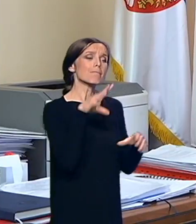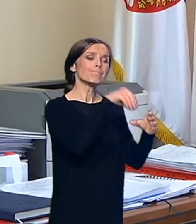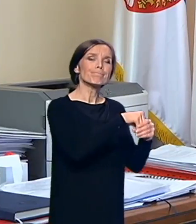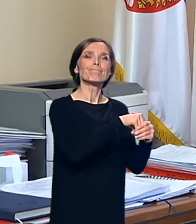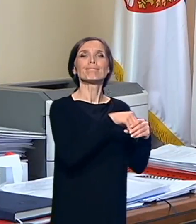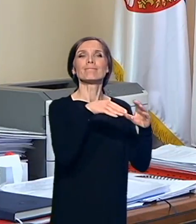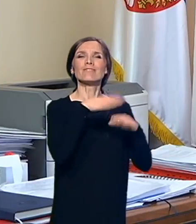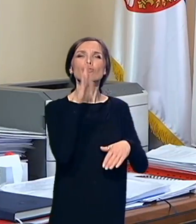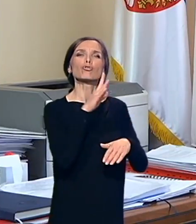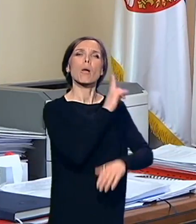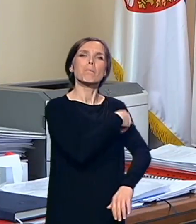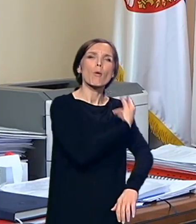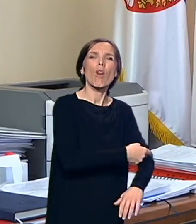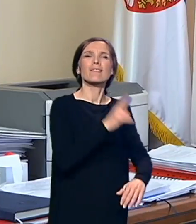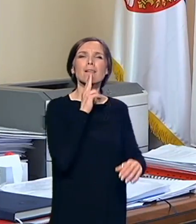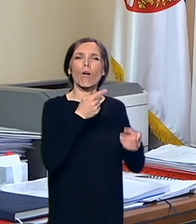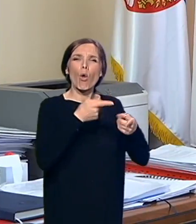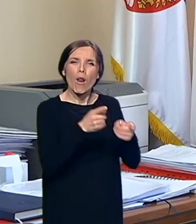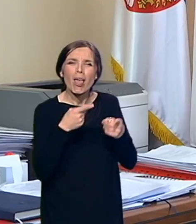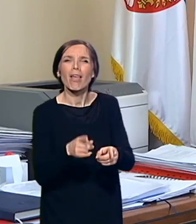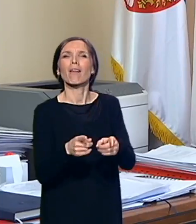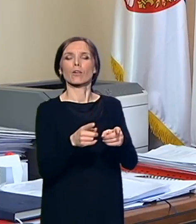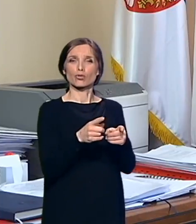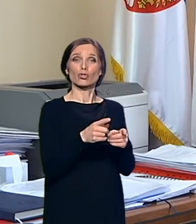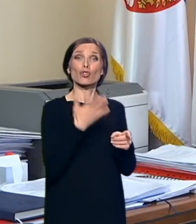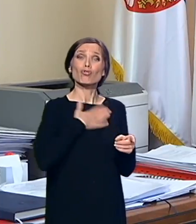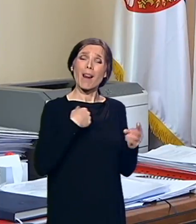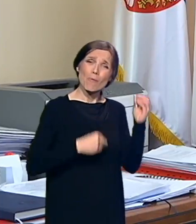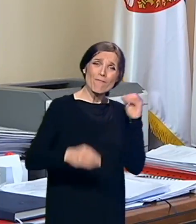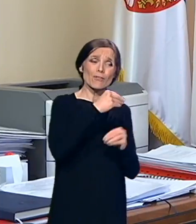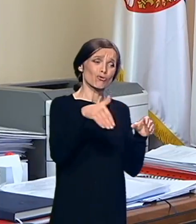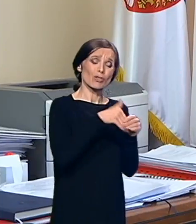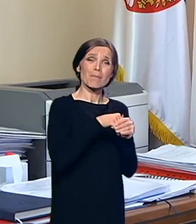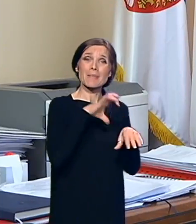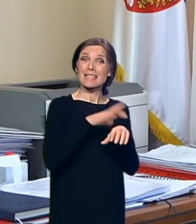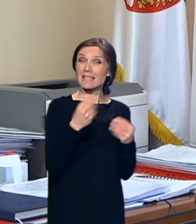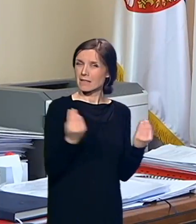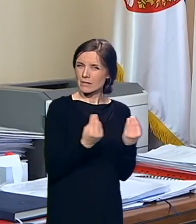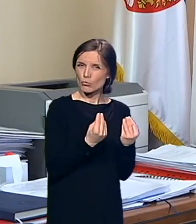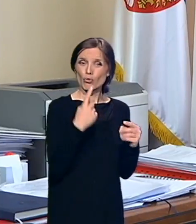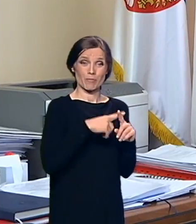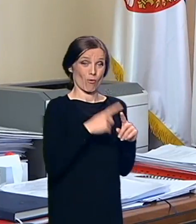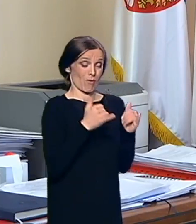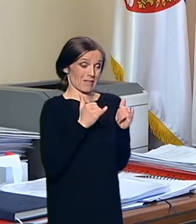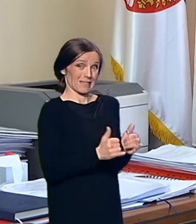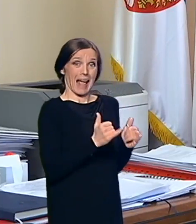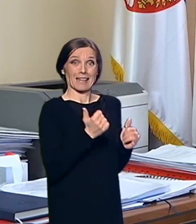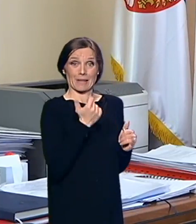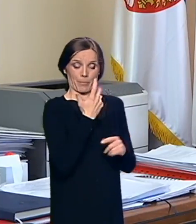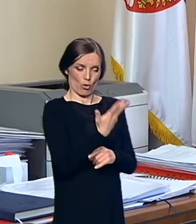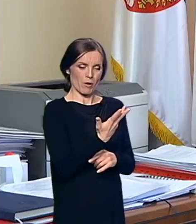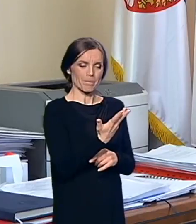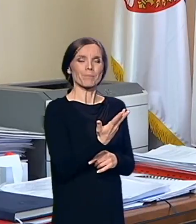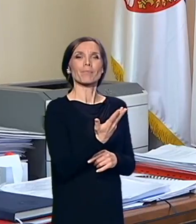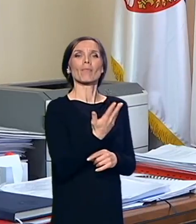hospitalizovane pacijente. Želimo da podignemo taj broj. Zašto? Zato što je trenutan broj na broj pacijenata